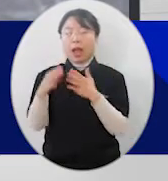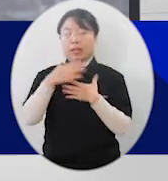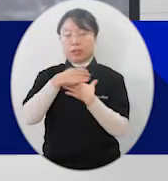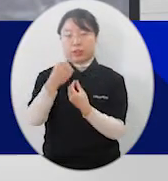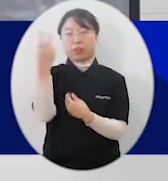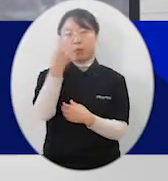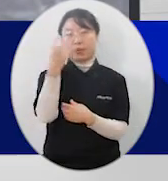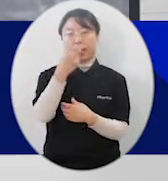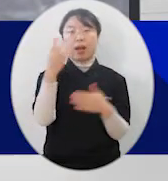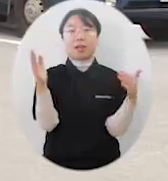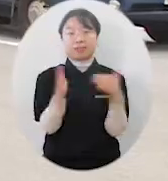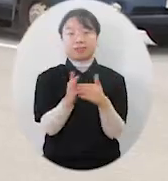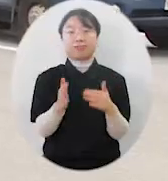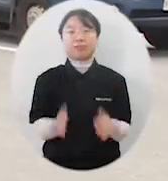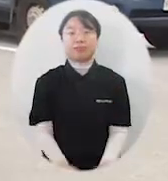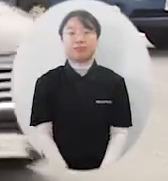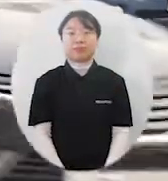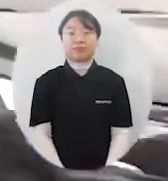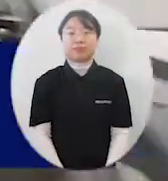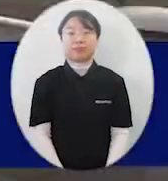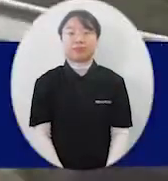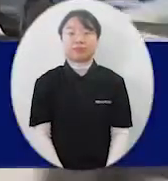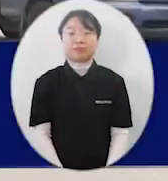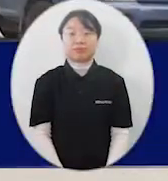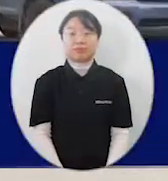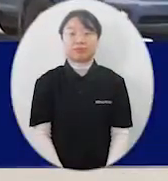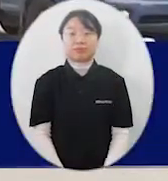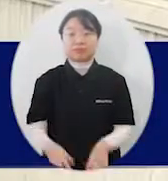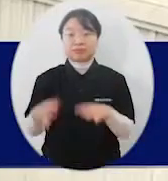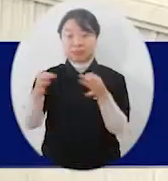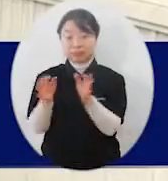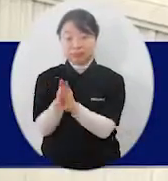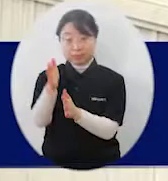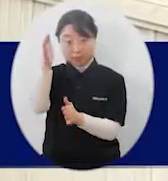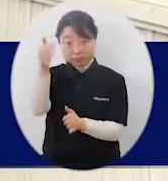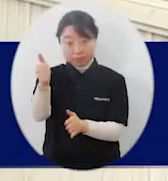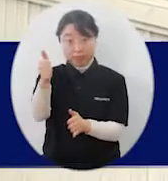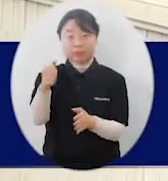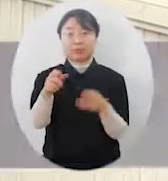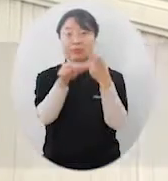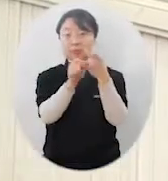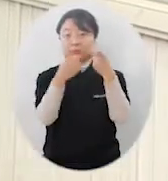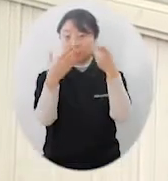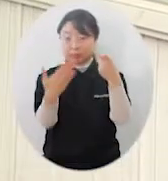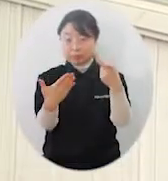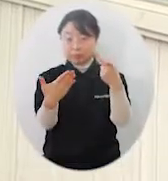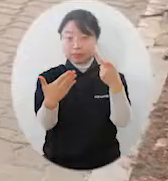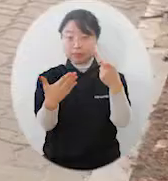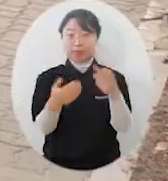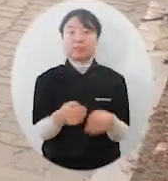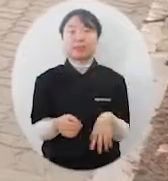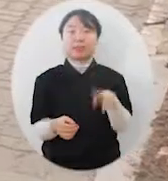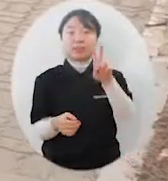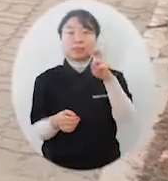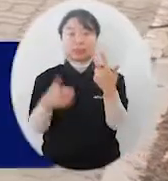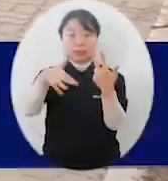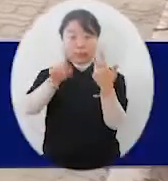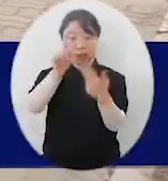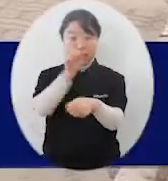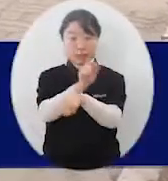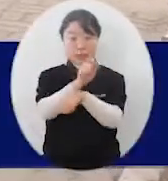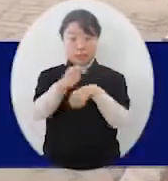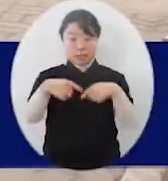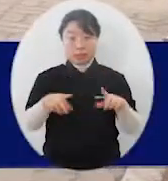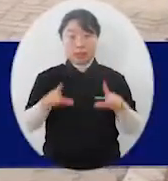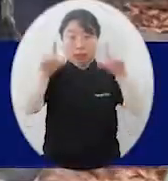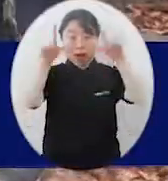점검을 진행했습니다. 12월 9일 김상돈 의왕시장은 제27차 현장 행정의 날을 맞아